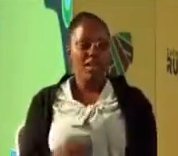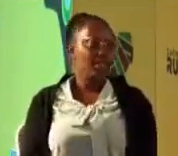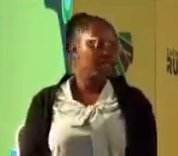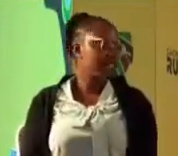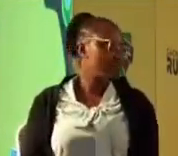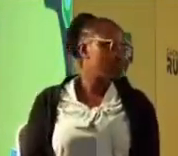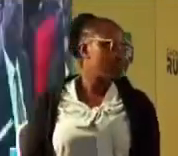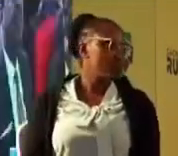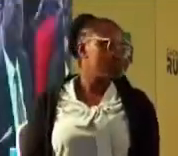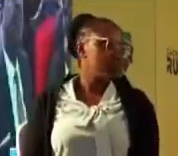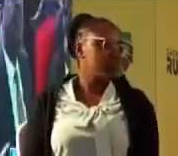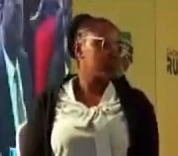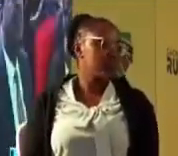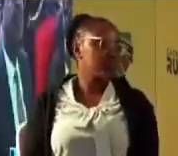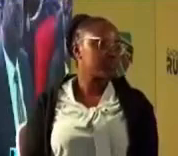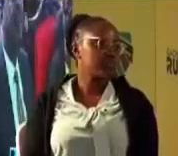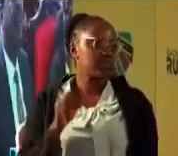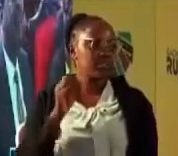Okay.